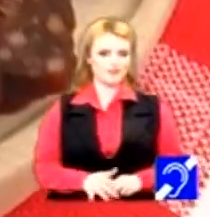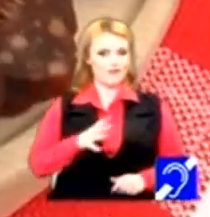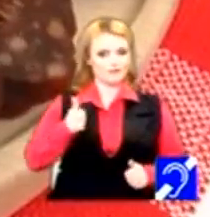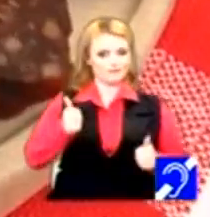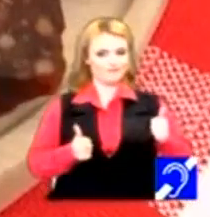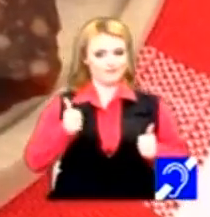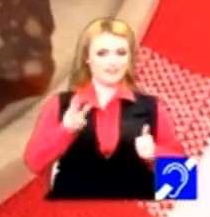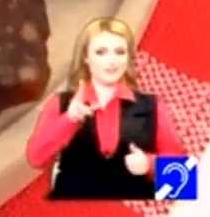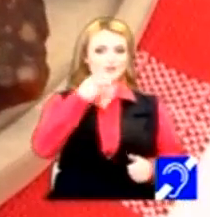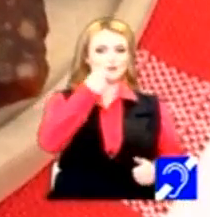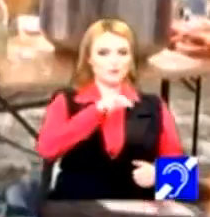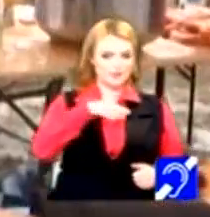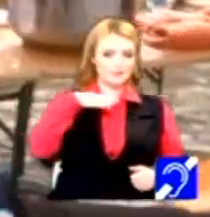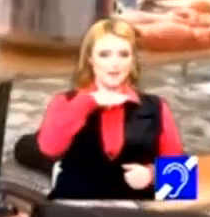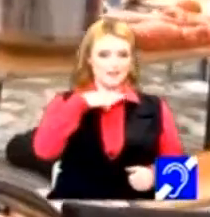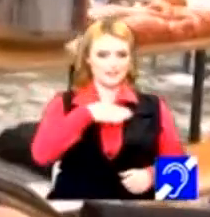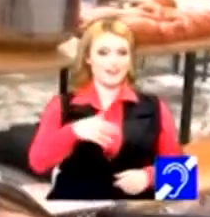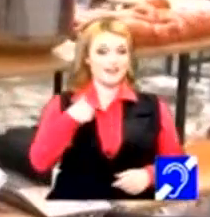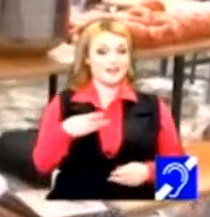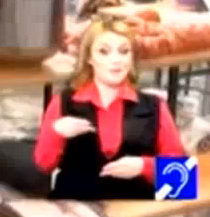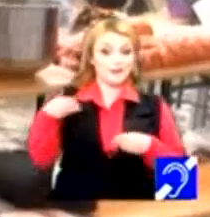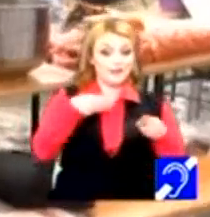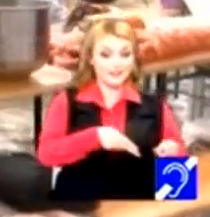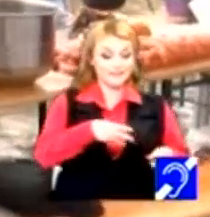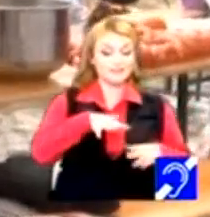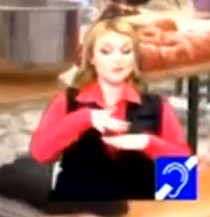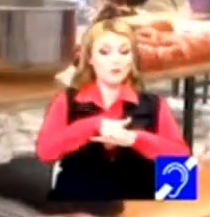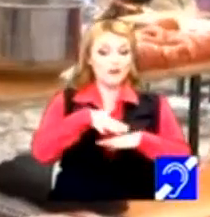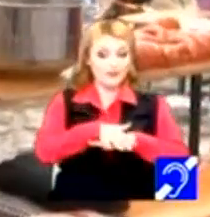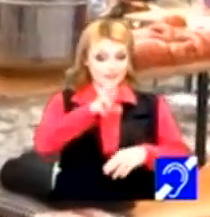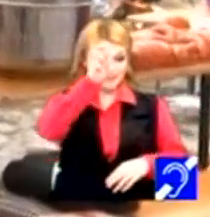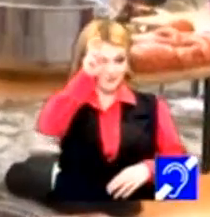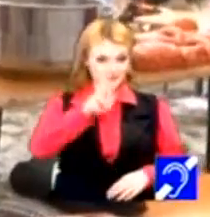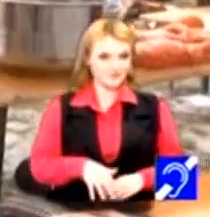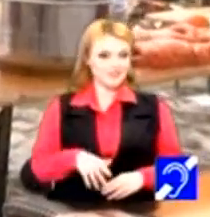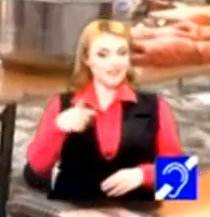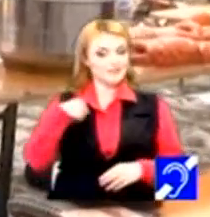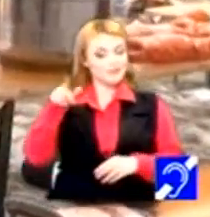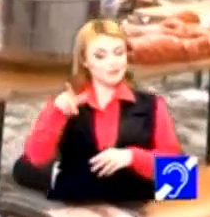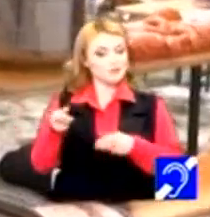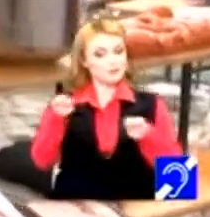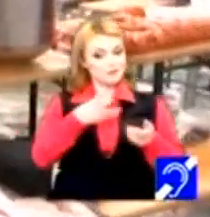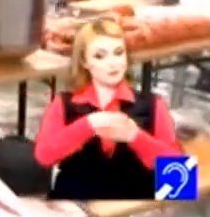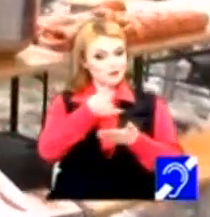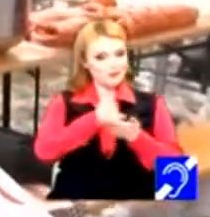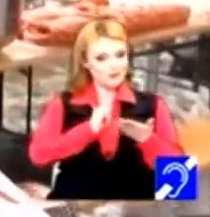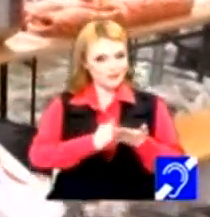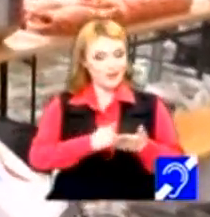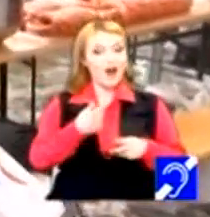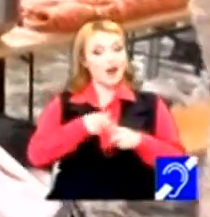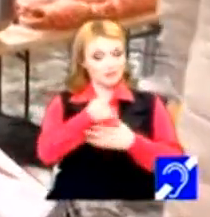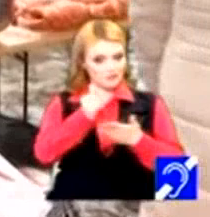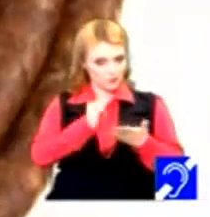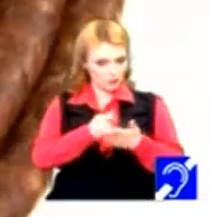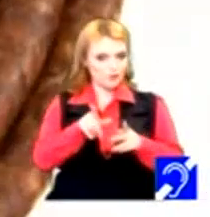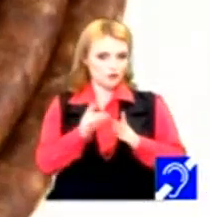cei preparați din carne de urs. Venim din Ungaria, dintr-o zonă viticolă renumită, unde se face un vin roșu, iar din acest vin punem și încărnați, ca să